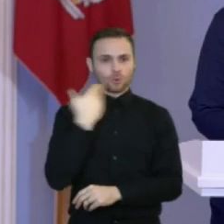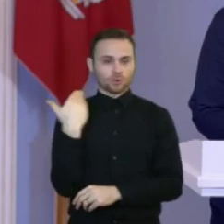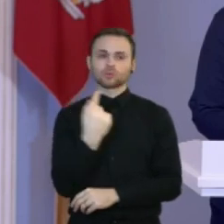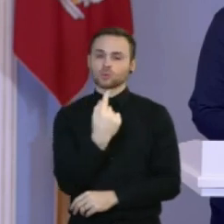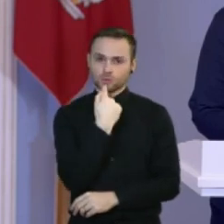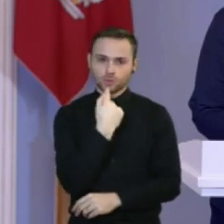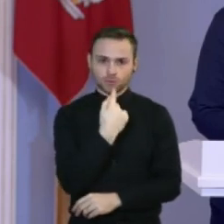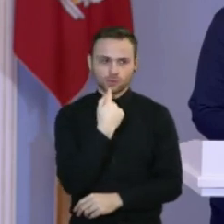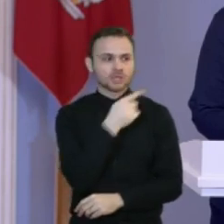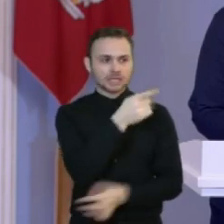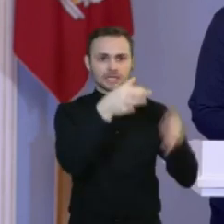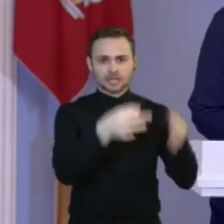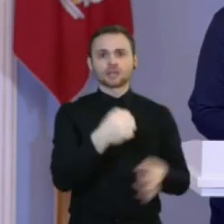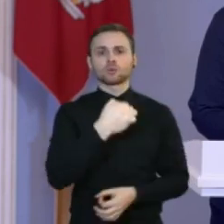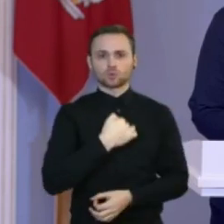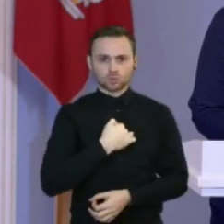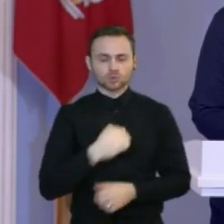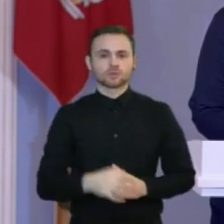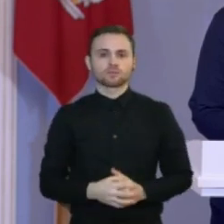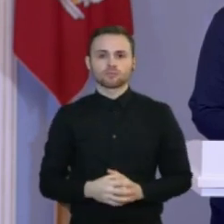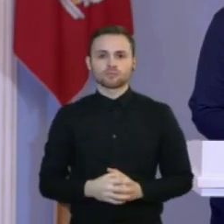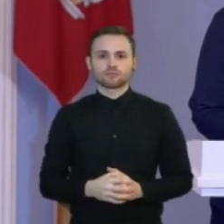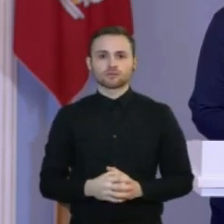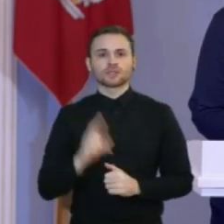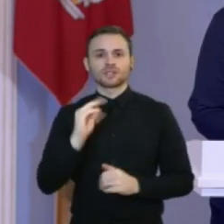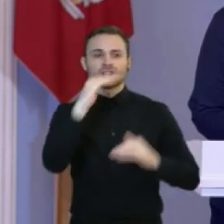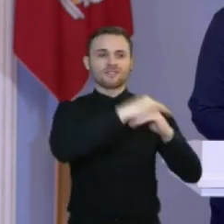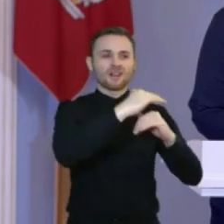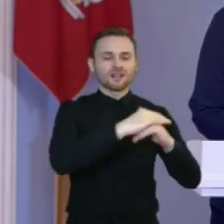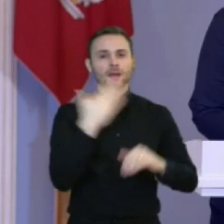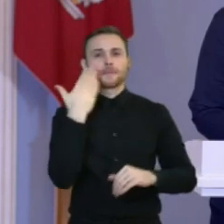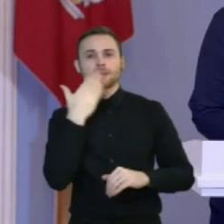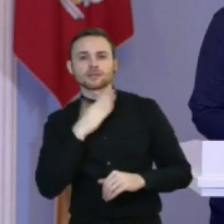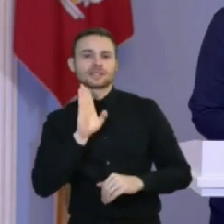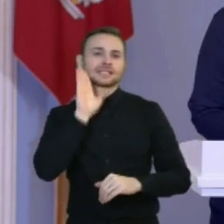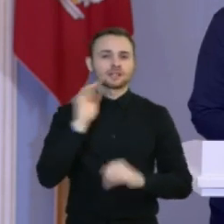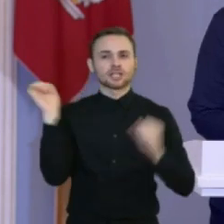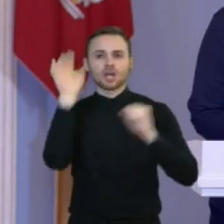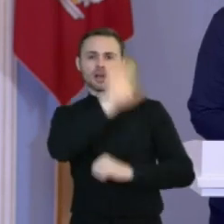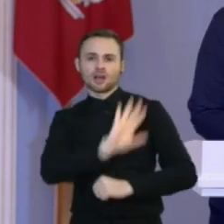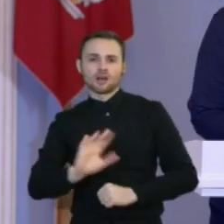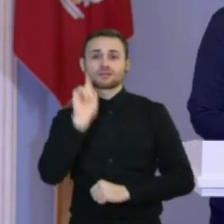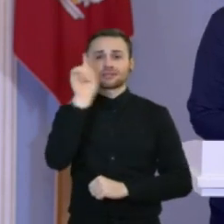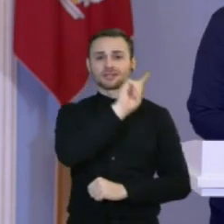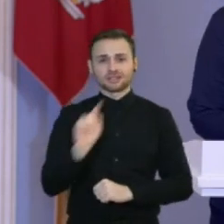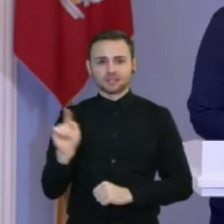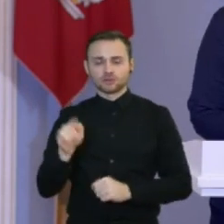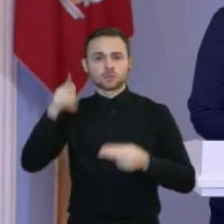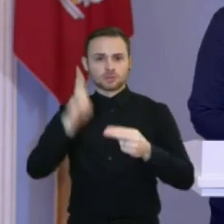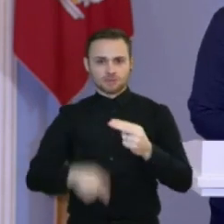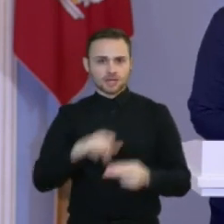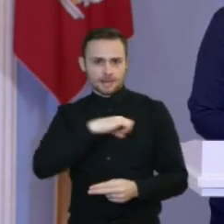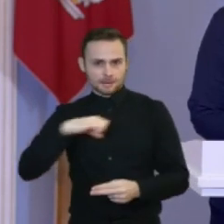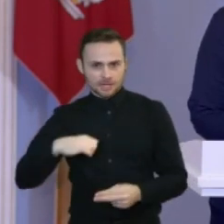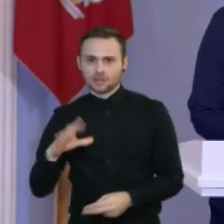niekas kitas, nei iš vakarų, nei iš pietų, nei iš rytų, nei iš šiaurės, negali nuspręsti už juos pačius